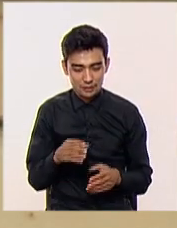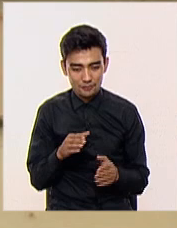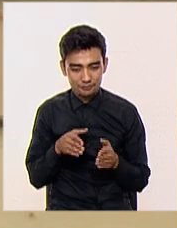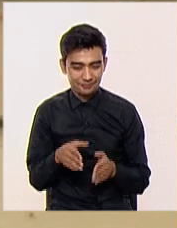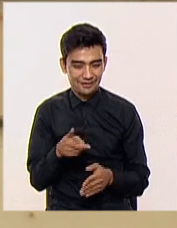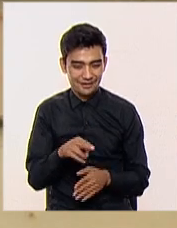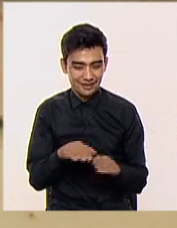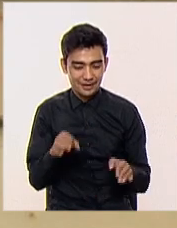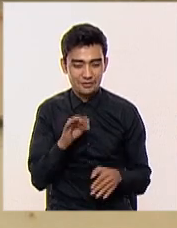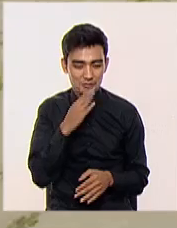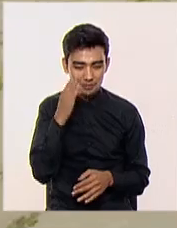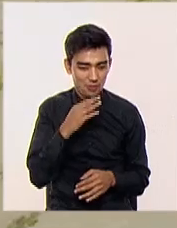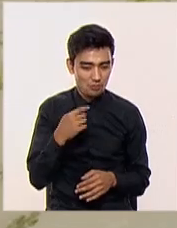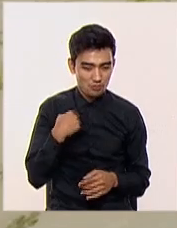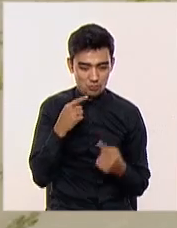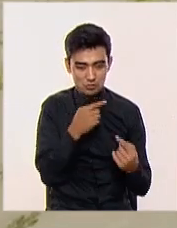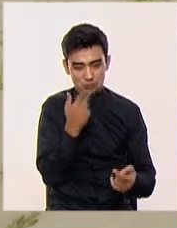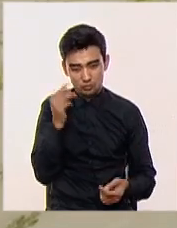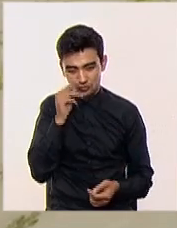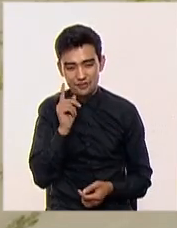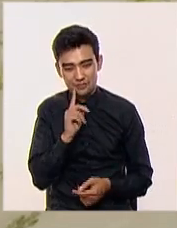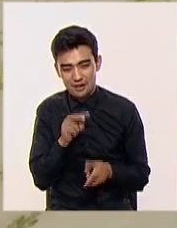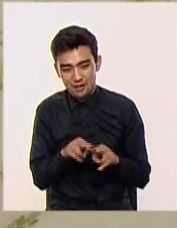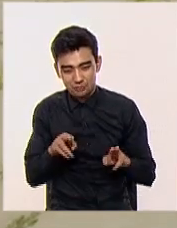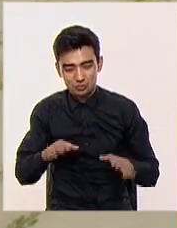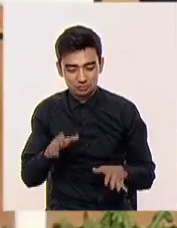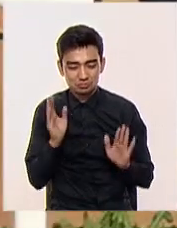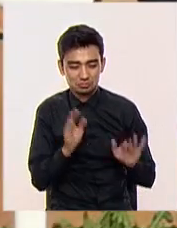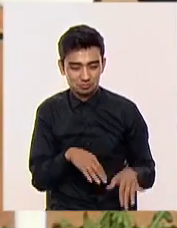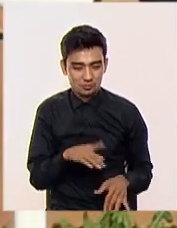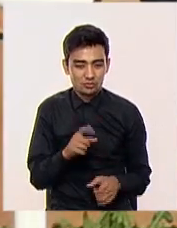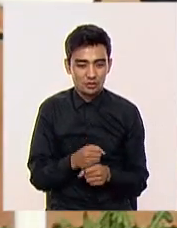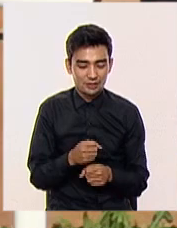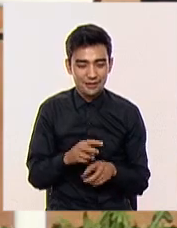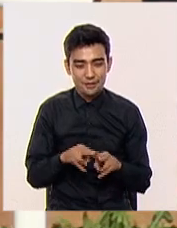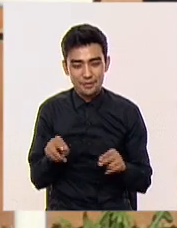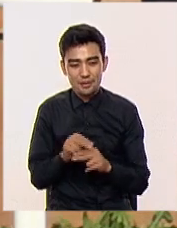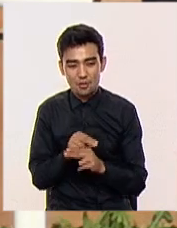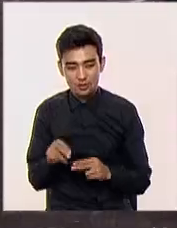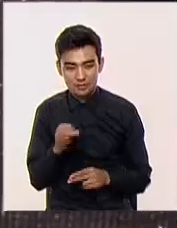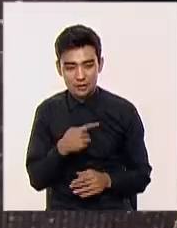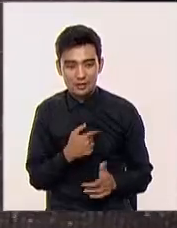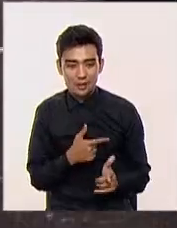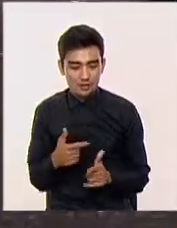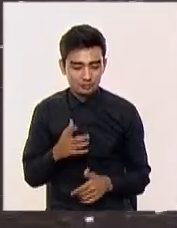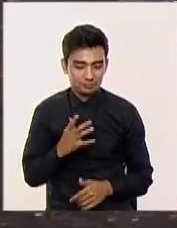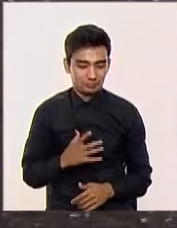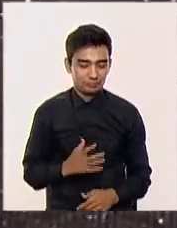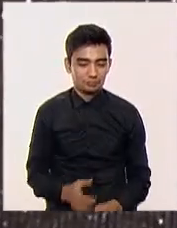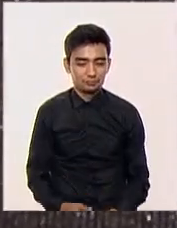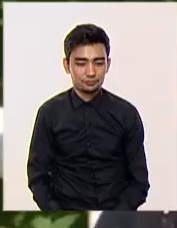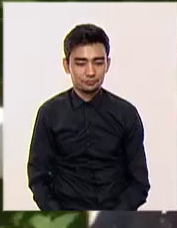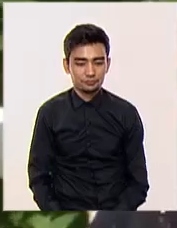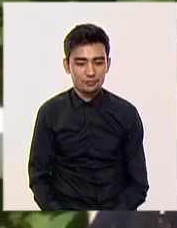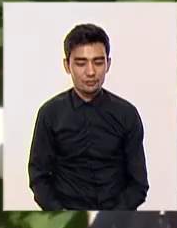родители не против, чтобы их дети обучались пока в таких условиях. Ради такого ремонта, говорят, готовы и потерпеть.